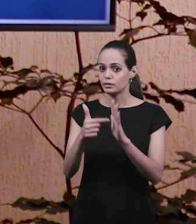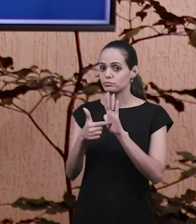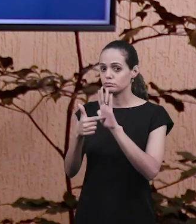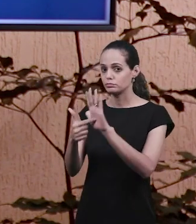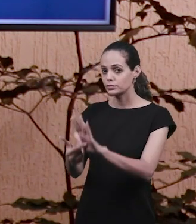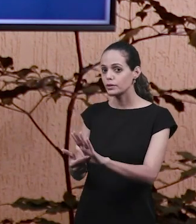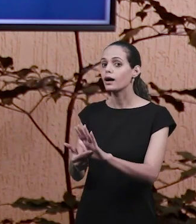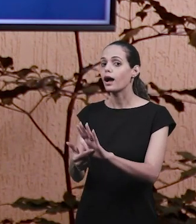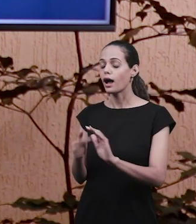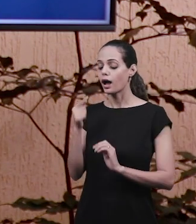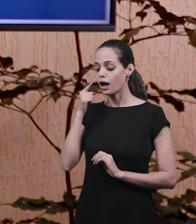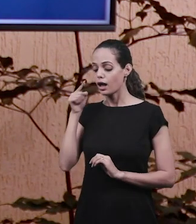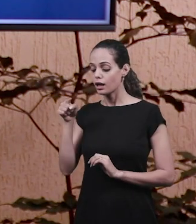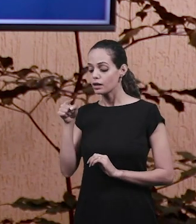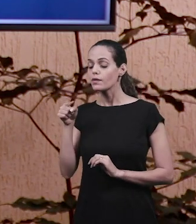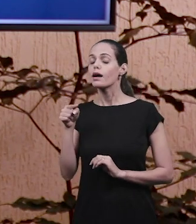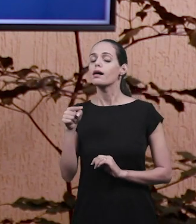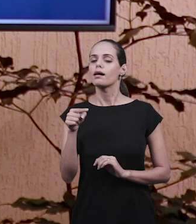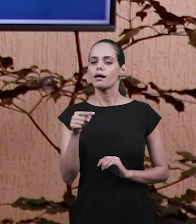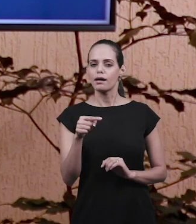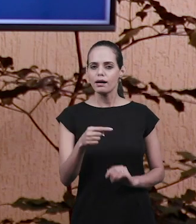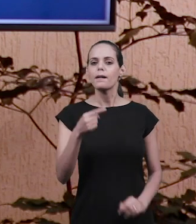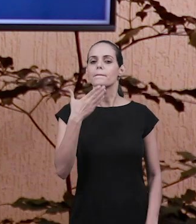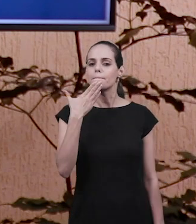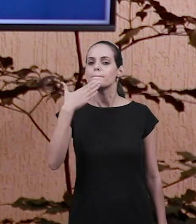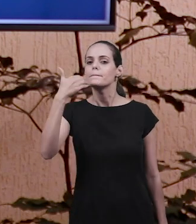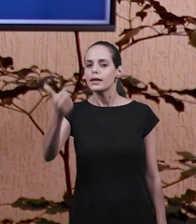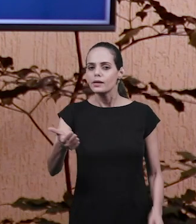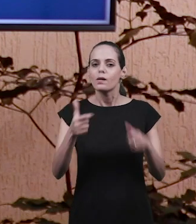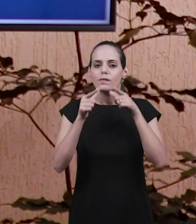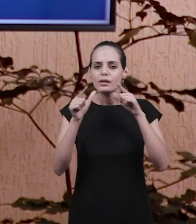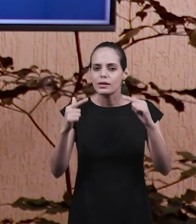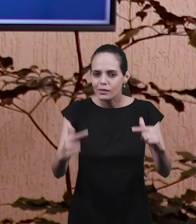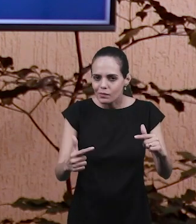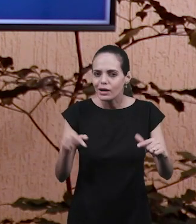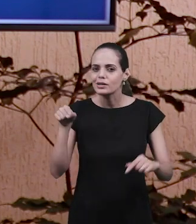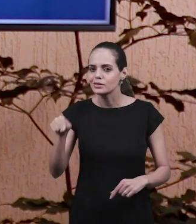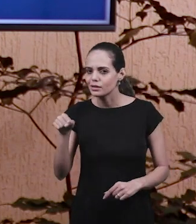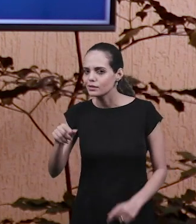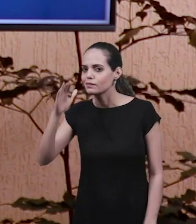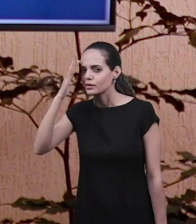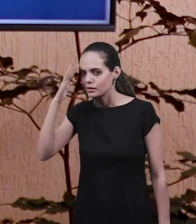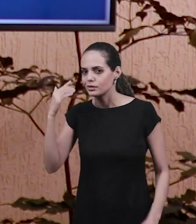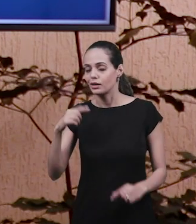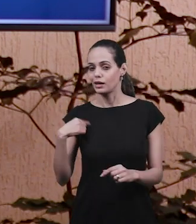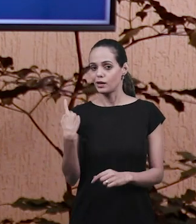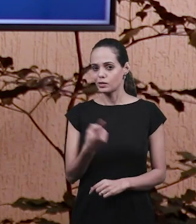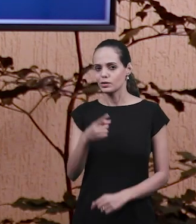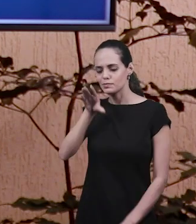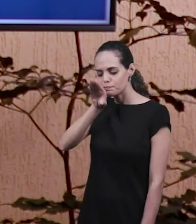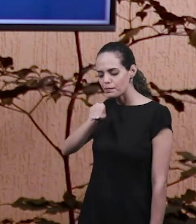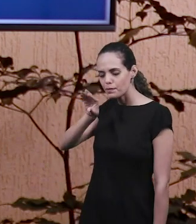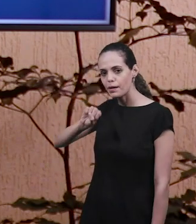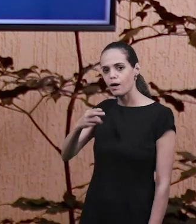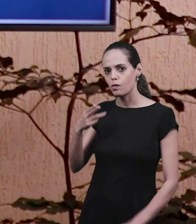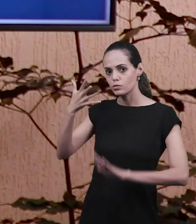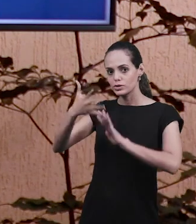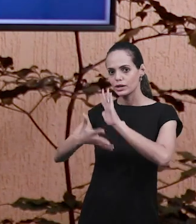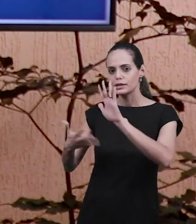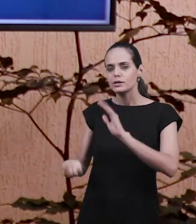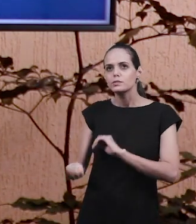à comprendre un peu mieux le langage. Pourquoi? Parce que quand nous parlons, nous utilisons une image